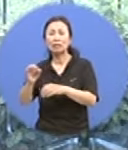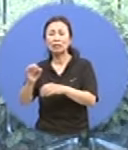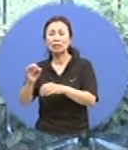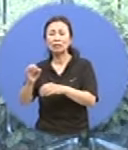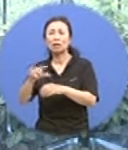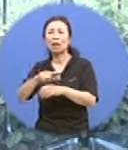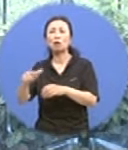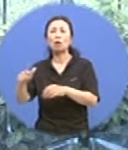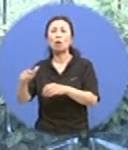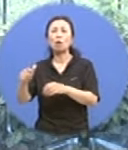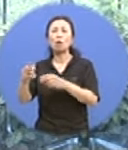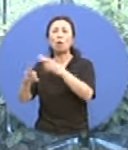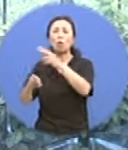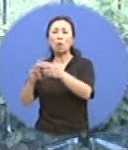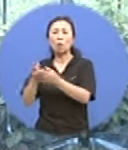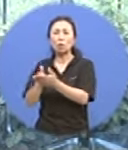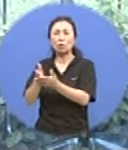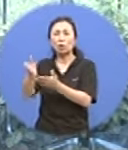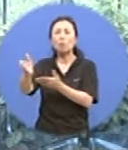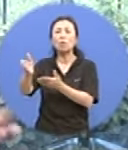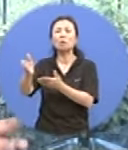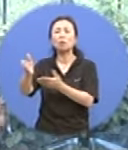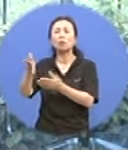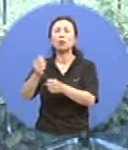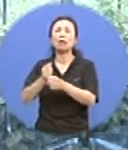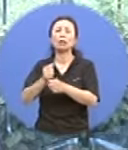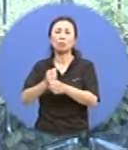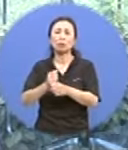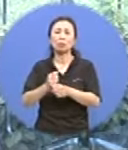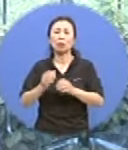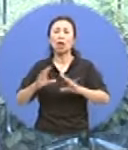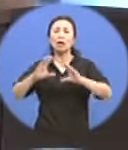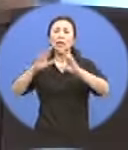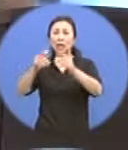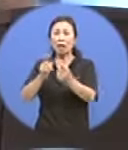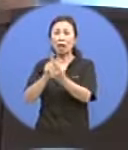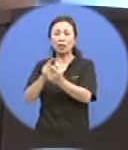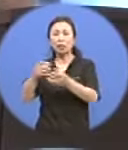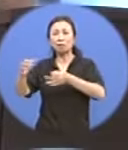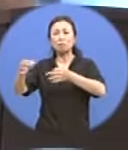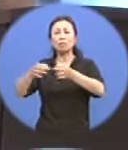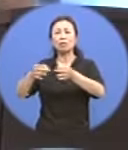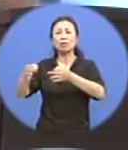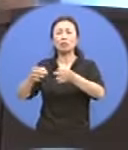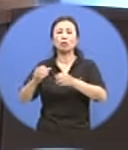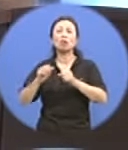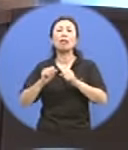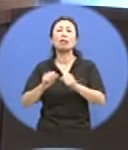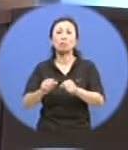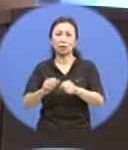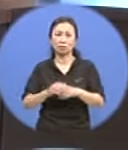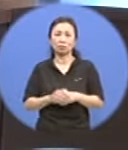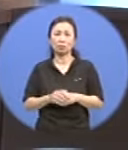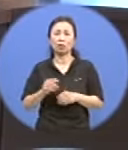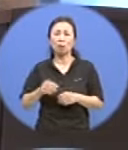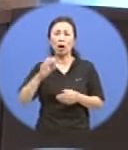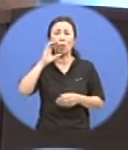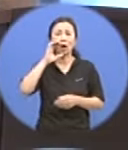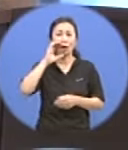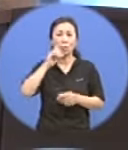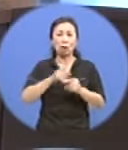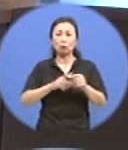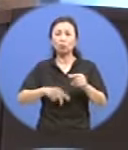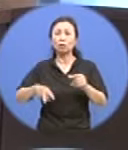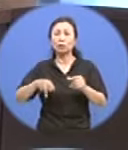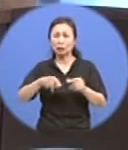上高比率が 65% を超えている、すなわちもう世界でビジネスやってるんですね、はい、でこれはこう和歌山中心にここで培った技術を